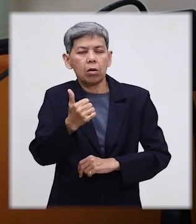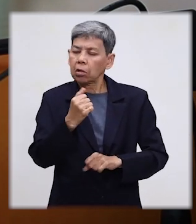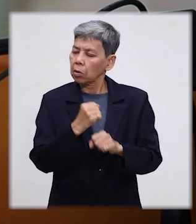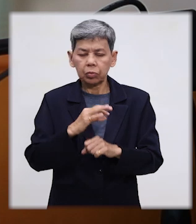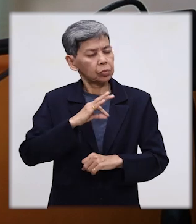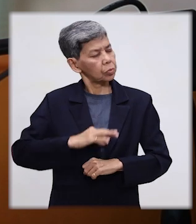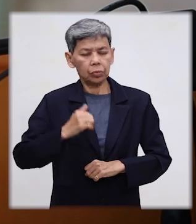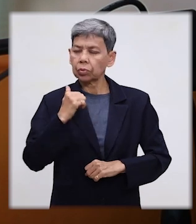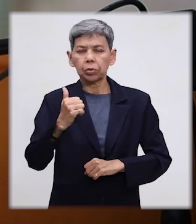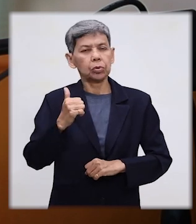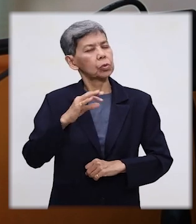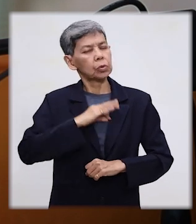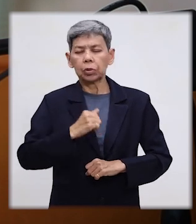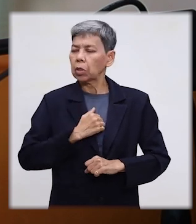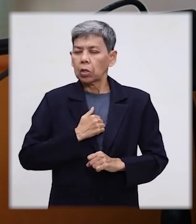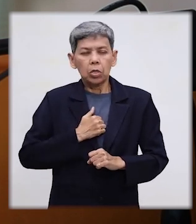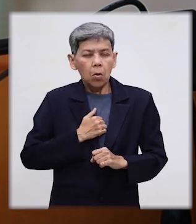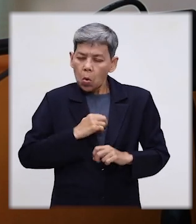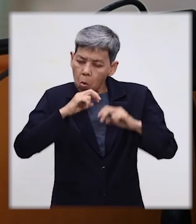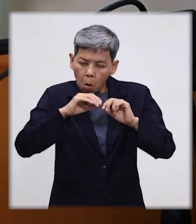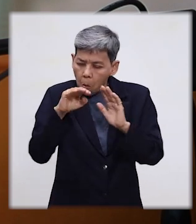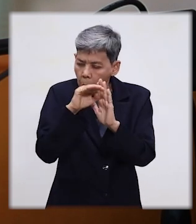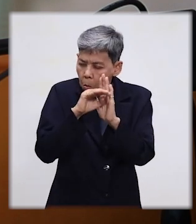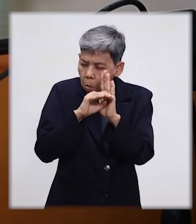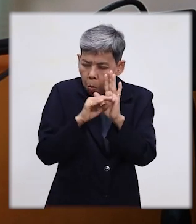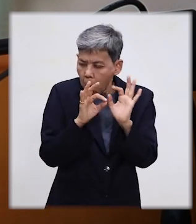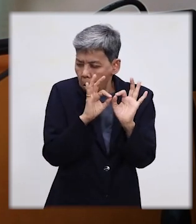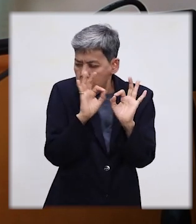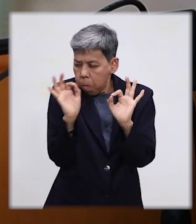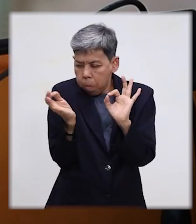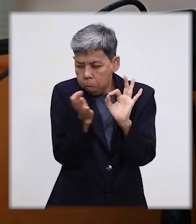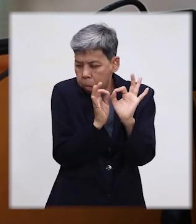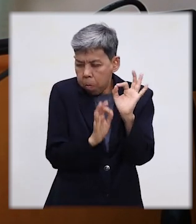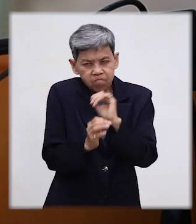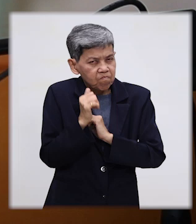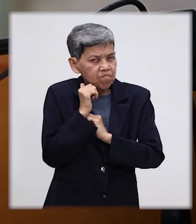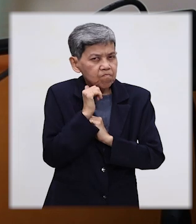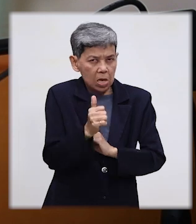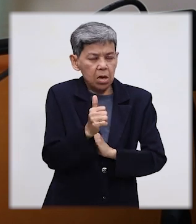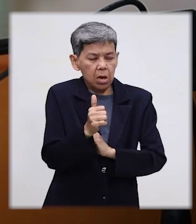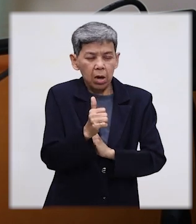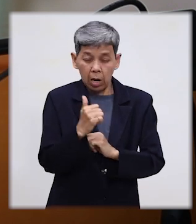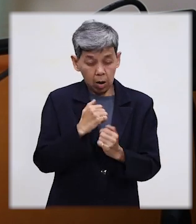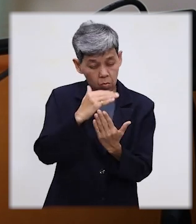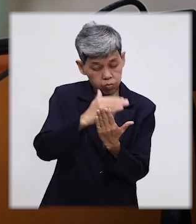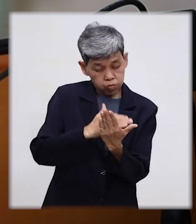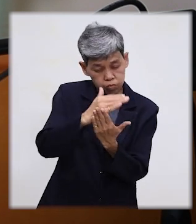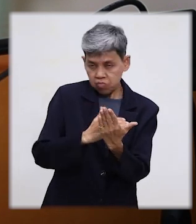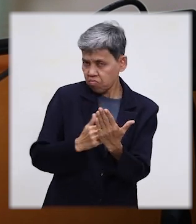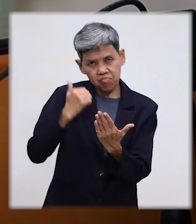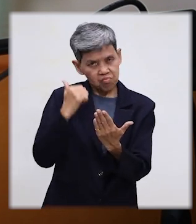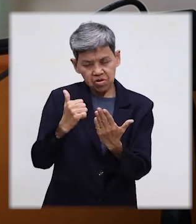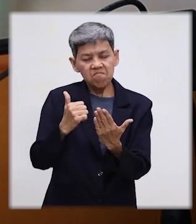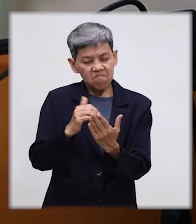ลัพธ์ที่ดีมันจะได้สตอรี่หรือว่าได้เนื้อหาที่น่าสนใจบทที่แข็งแร